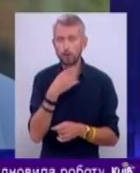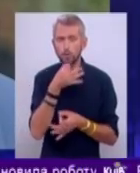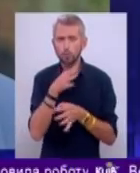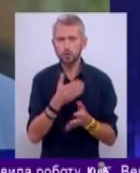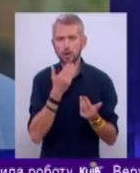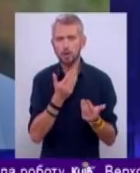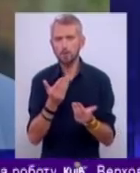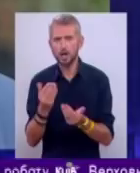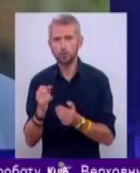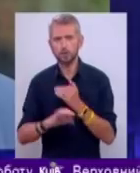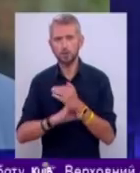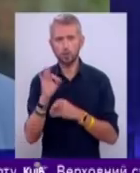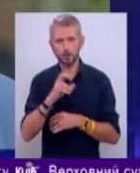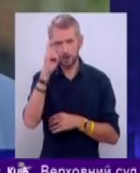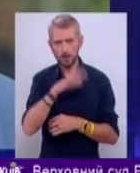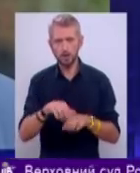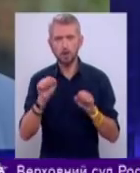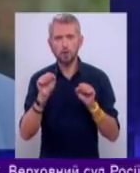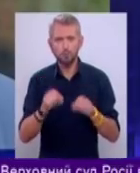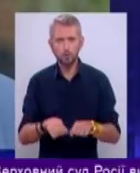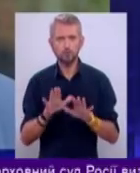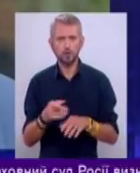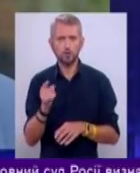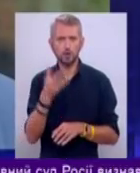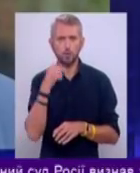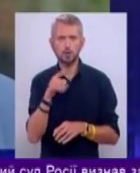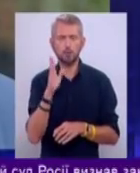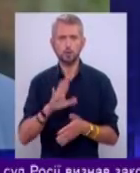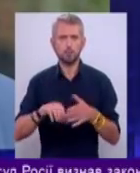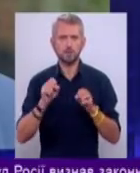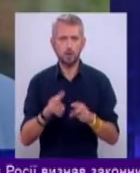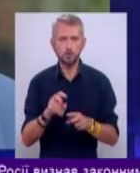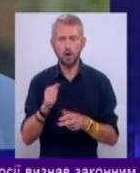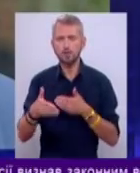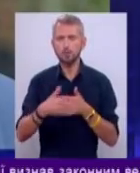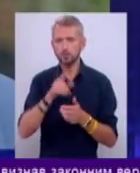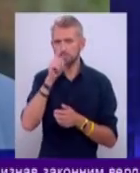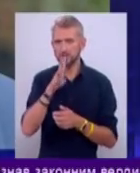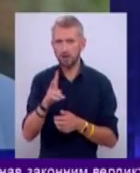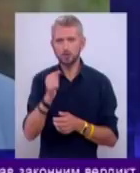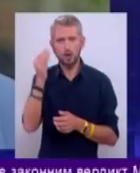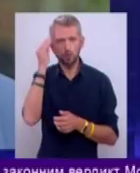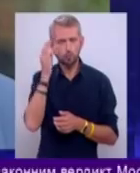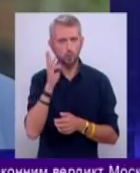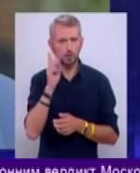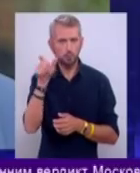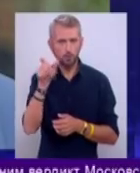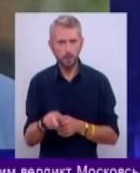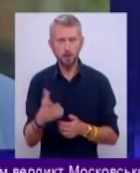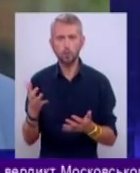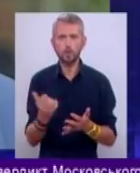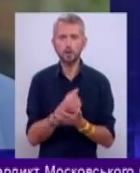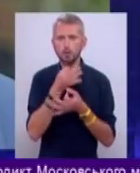будь-які референдуми на сході країни можливі лише тоді, коли там стане безпечно. А найближчими місяцями, на думку